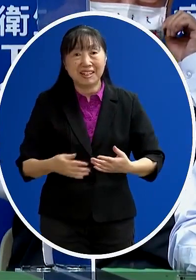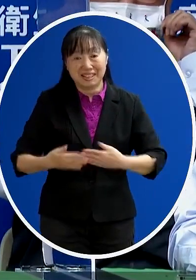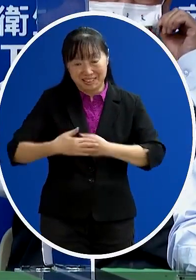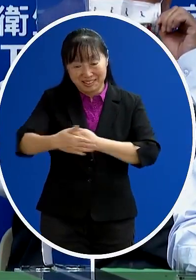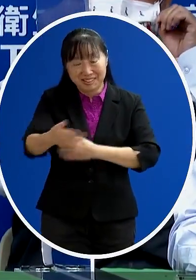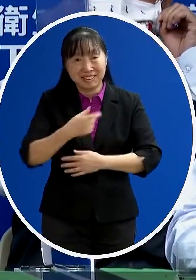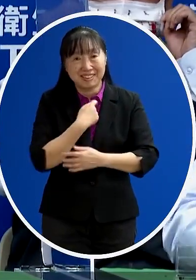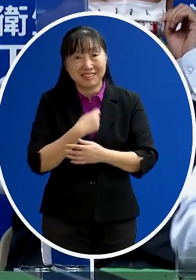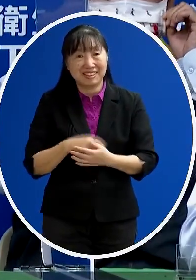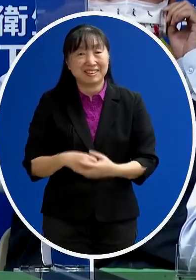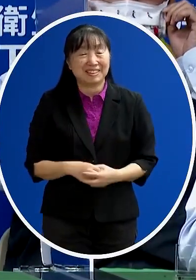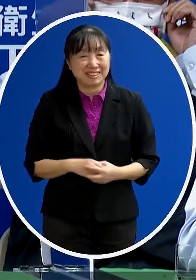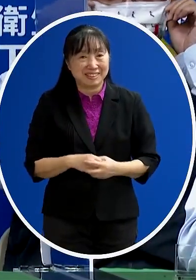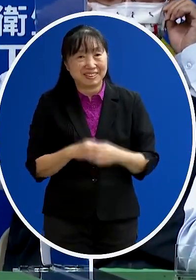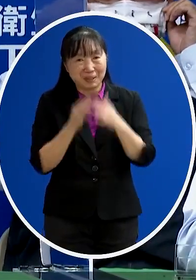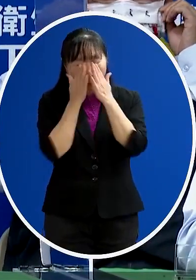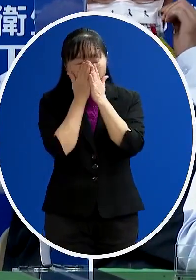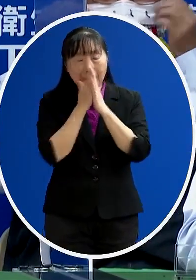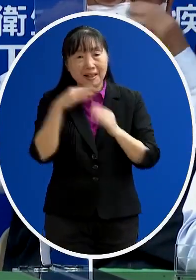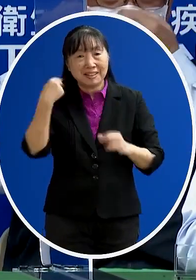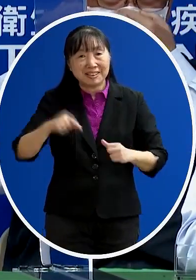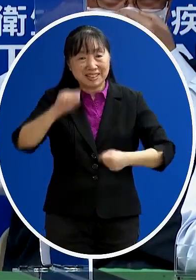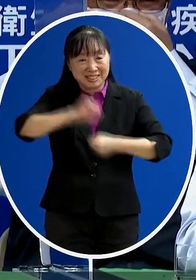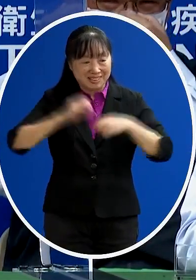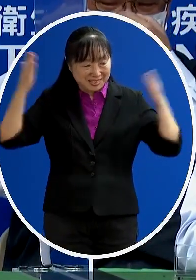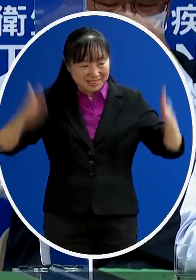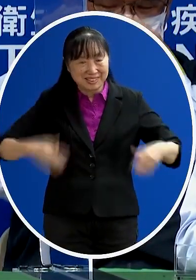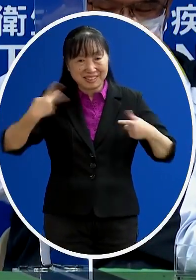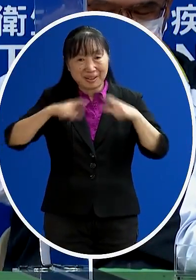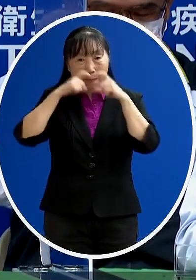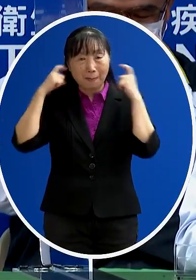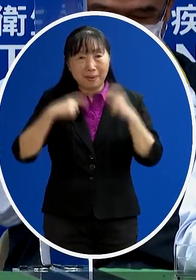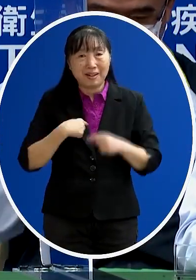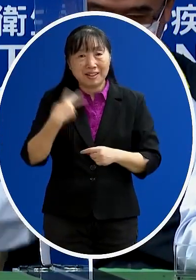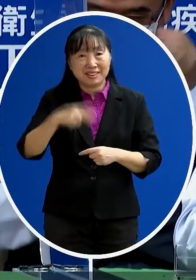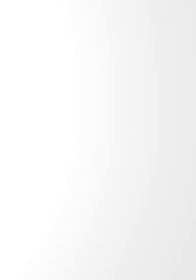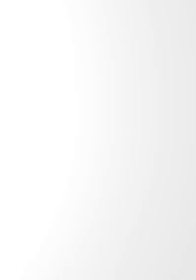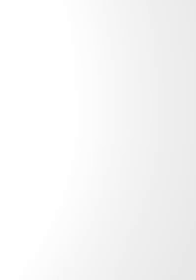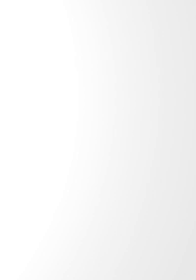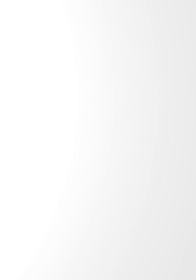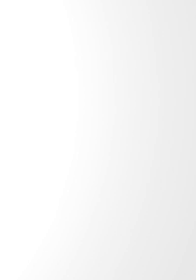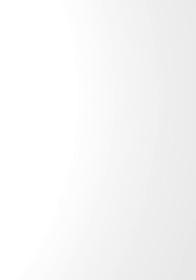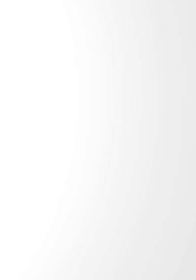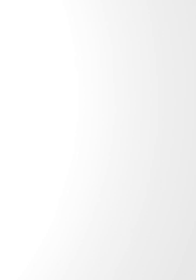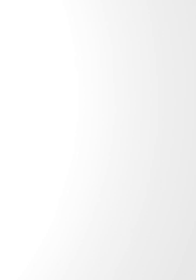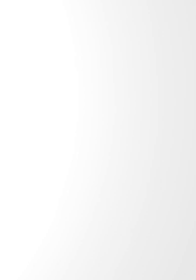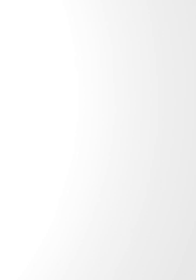然后隔边要用隔板戴口罩哈，那不得赌博。